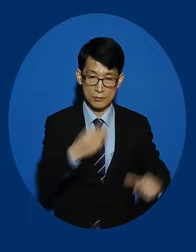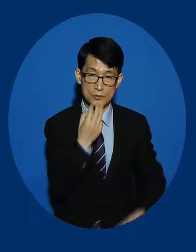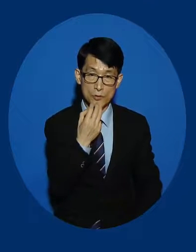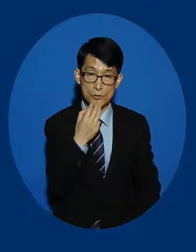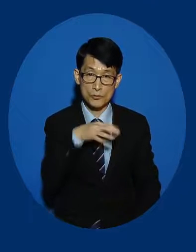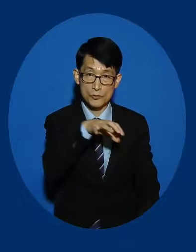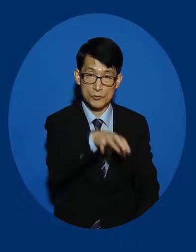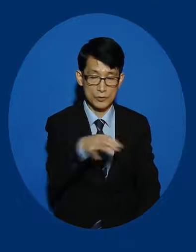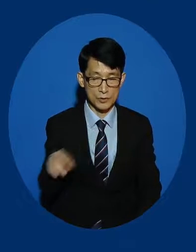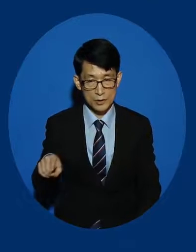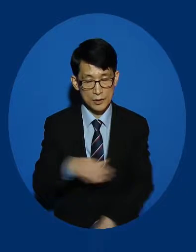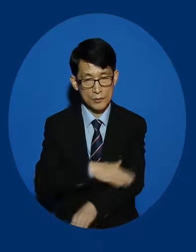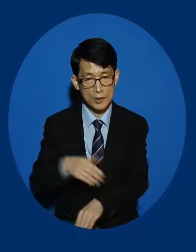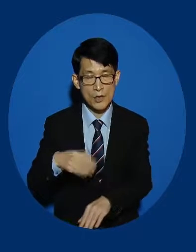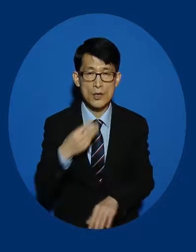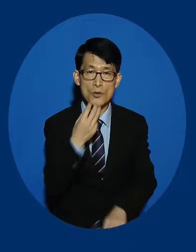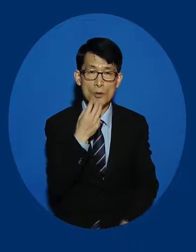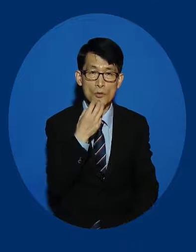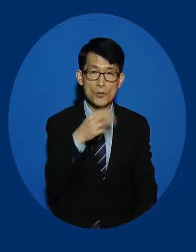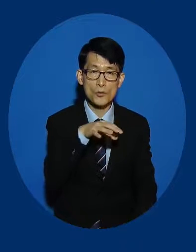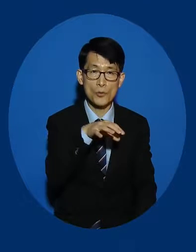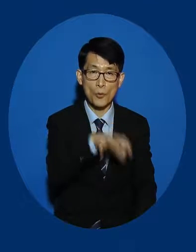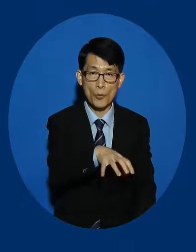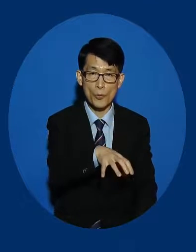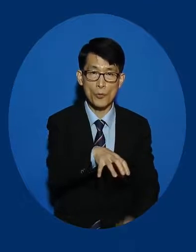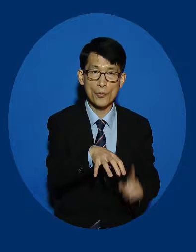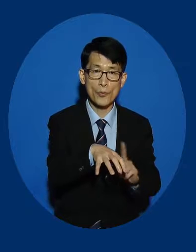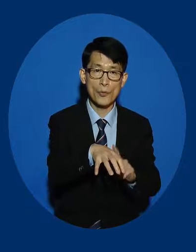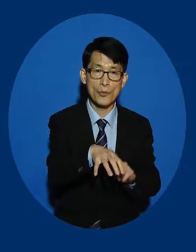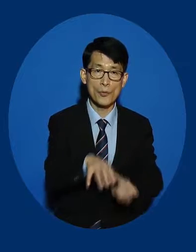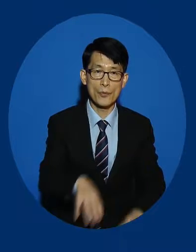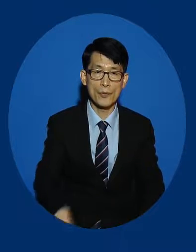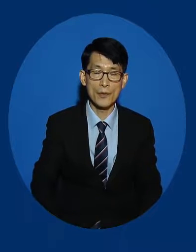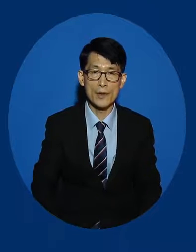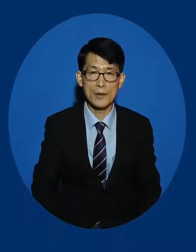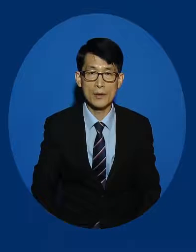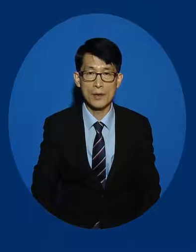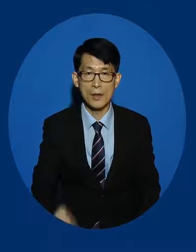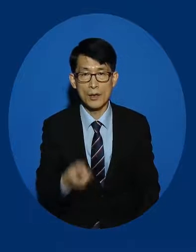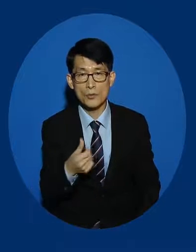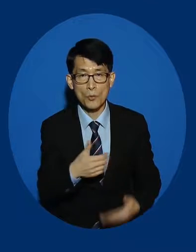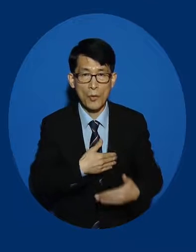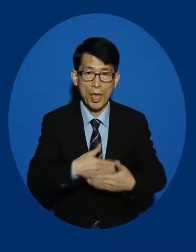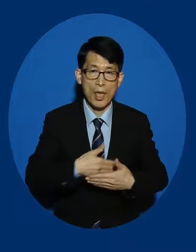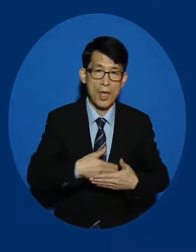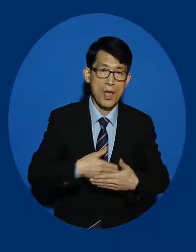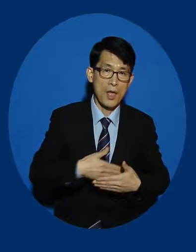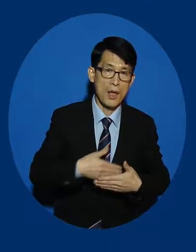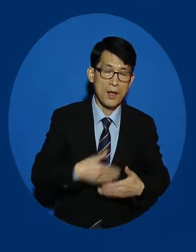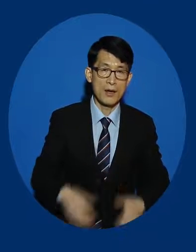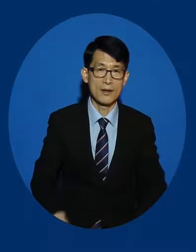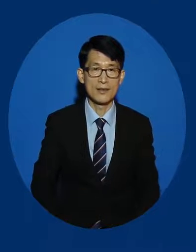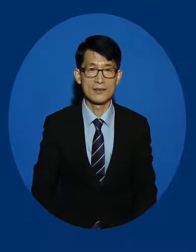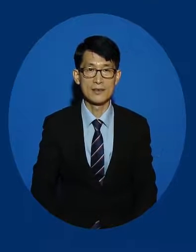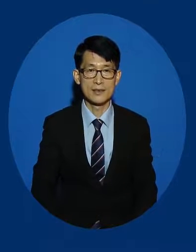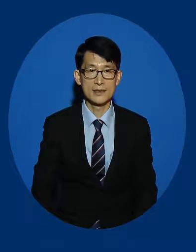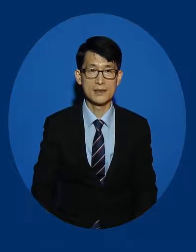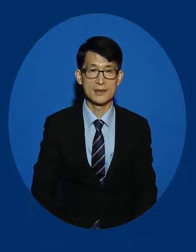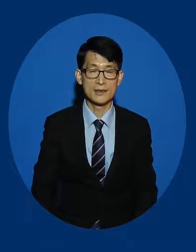지역은 키오스크가 없는 데가 거의 없어요. 다 키오스크 주문. 저도 막 당황을 가끔